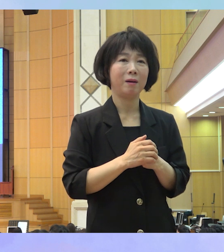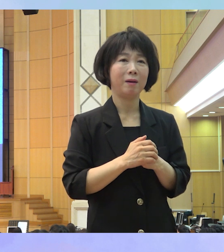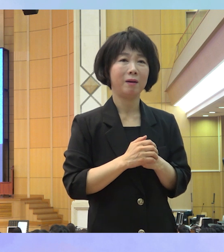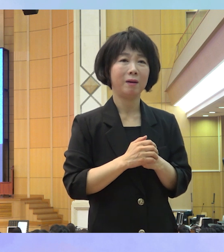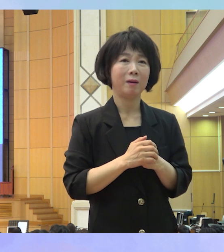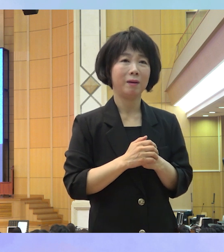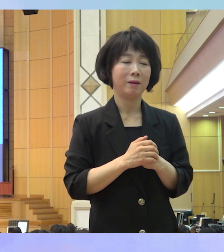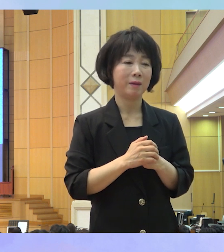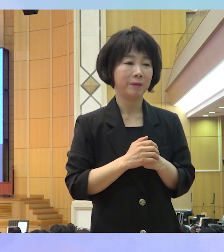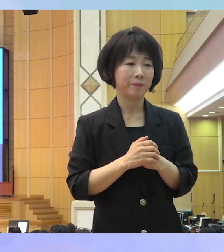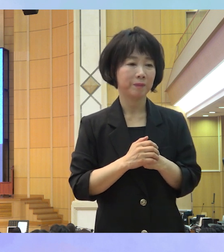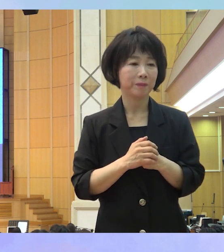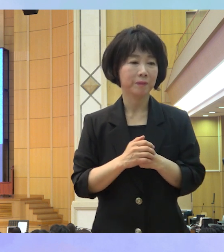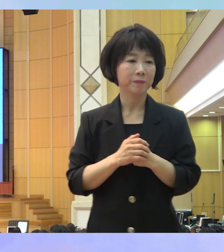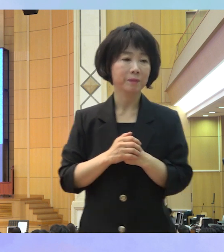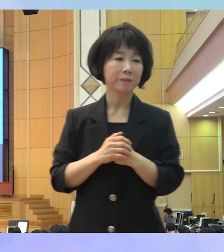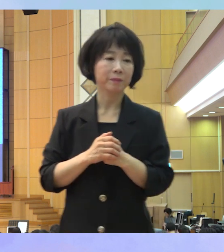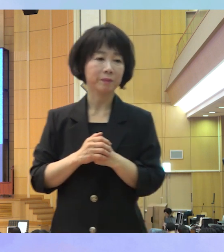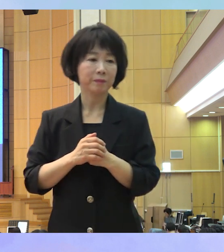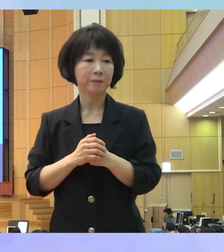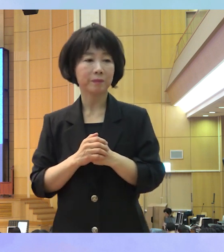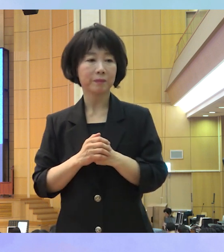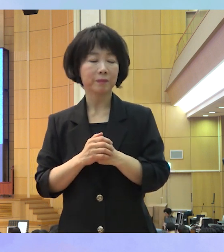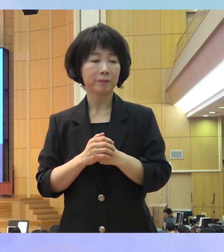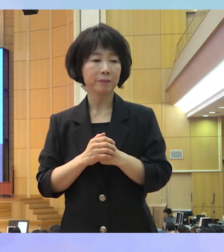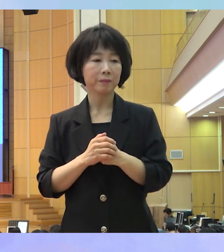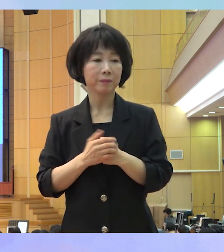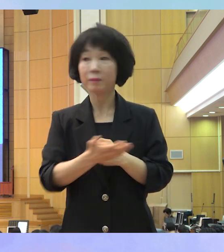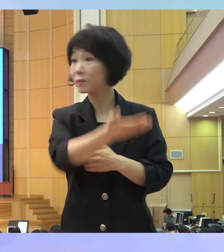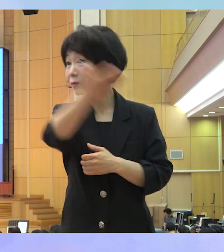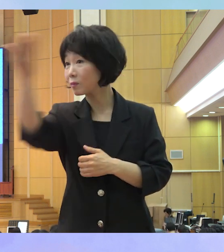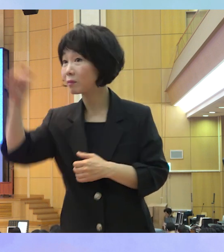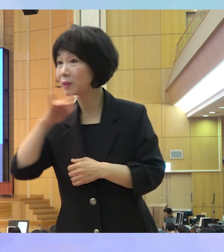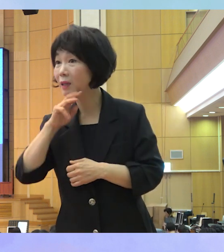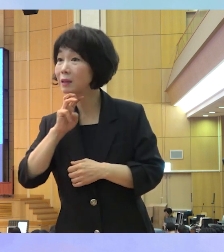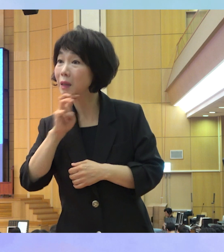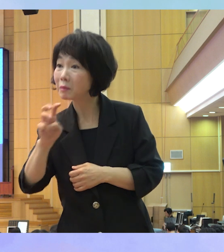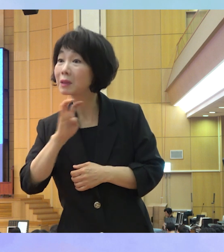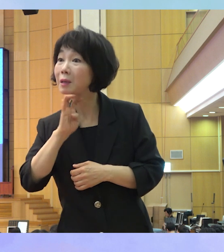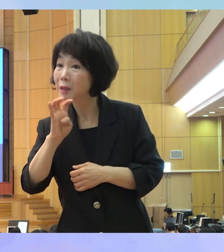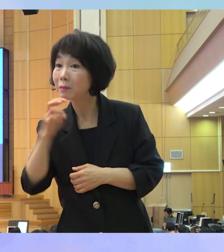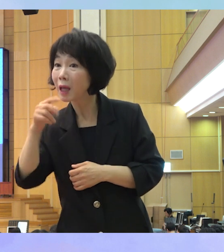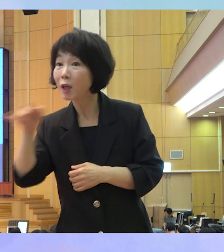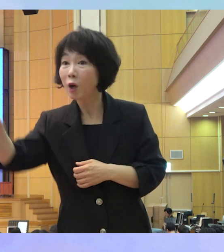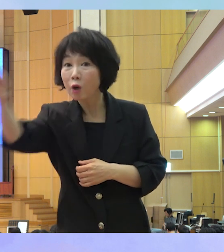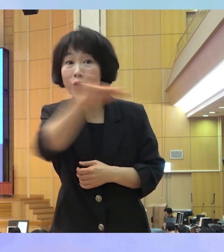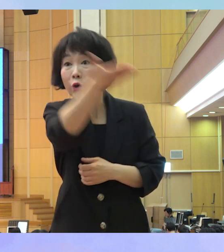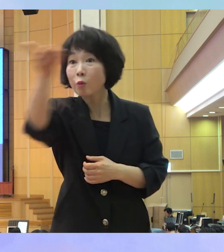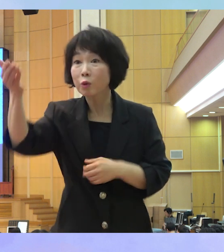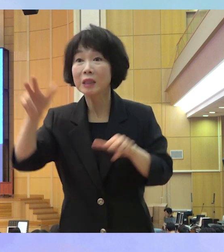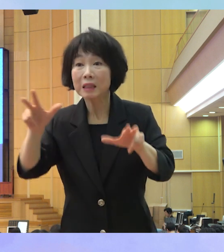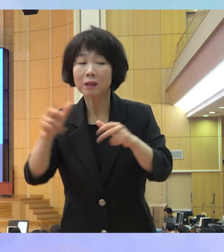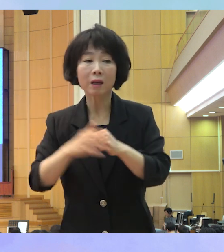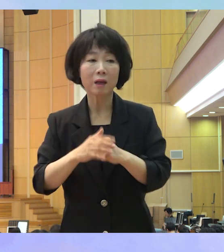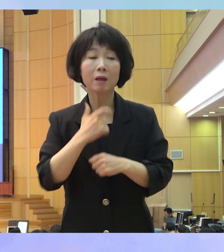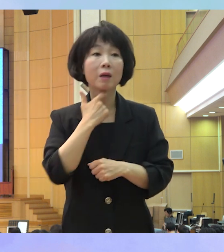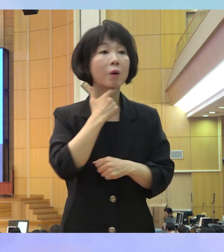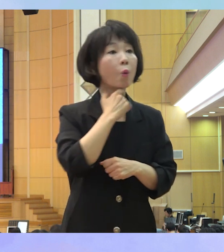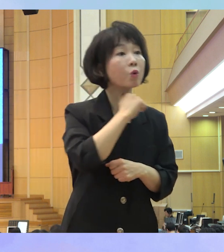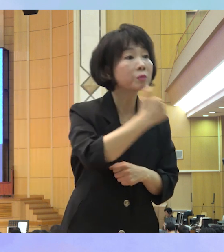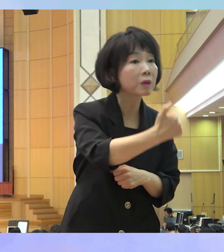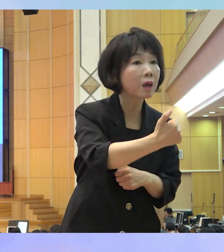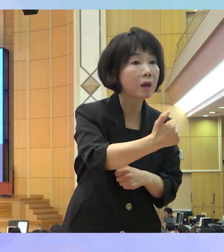거거든요. 30, 40대 부모님들도 마찬가지예요. 똑같아요. 여러분들도 이제 60대, 70대